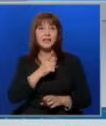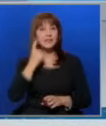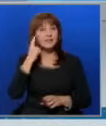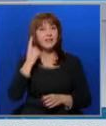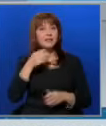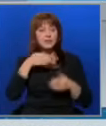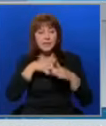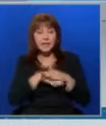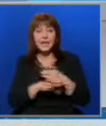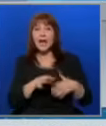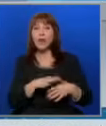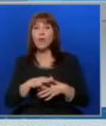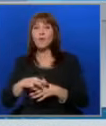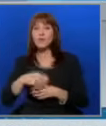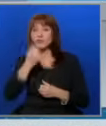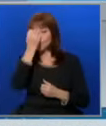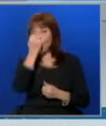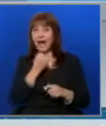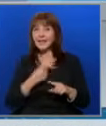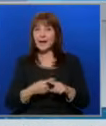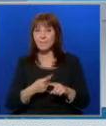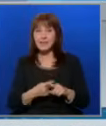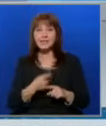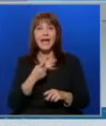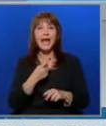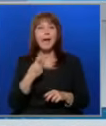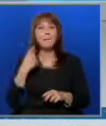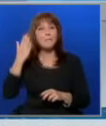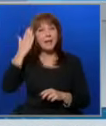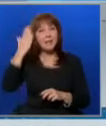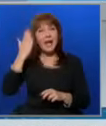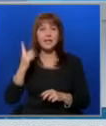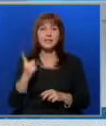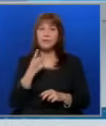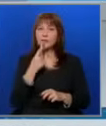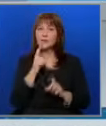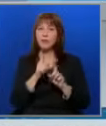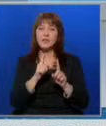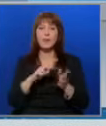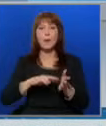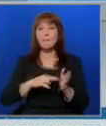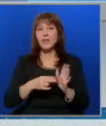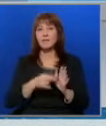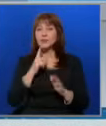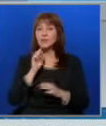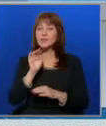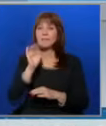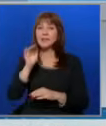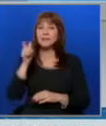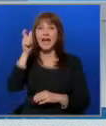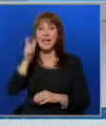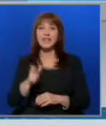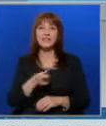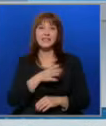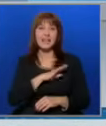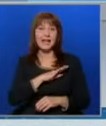ръководството на Хамас. Израелският премиер Бенямин Нетаняху за първи път коментира плановете за бъдещето на ивицата Газа и заяви,